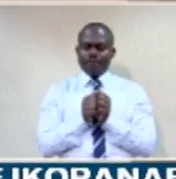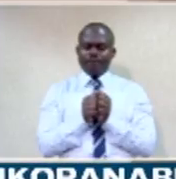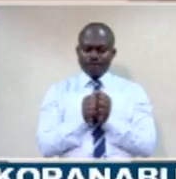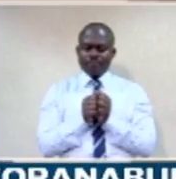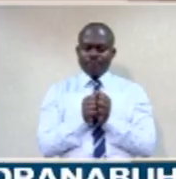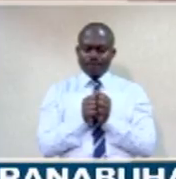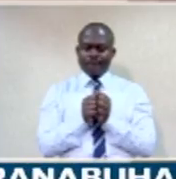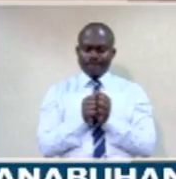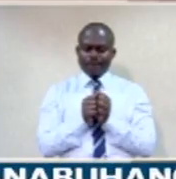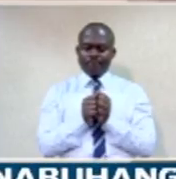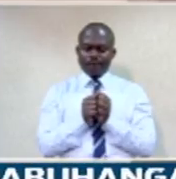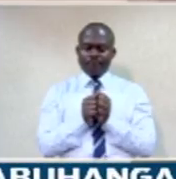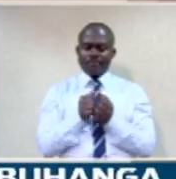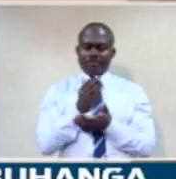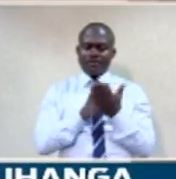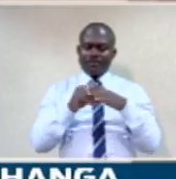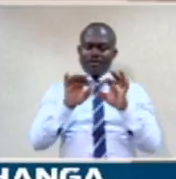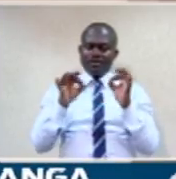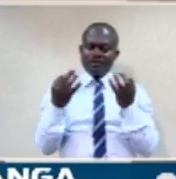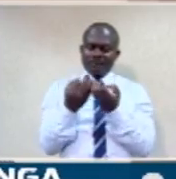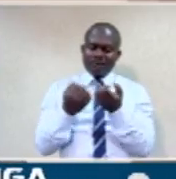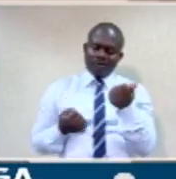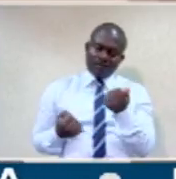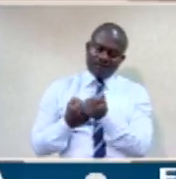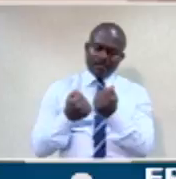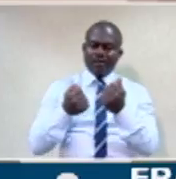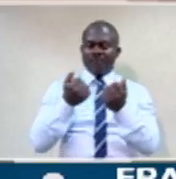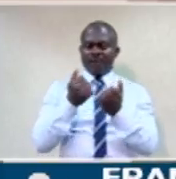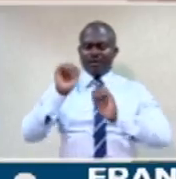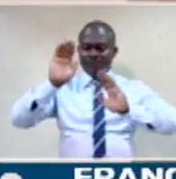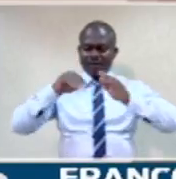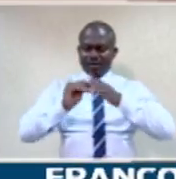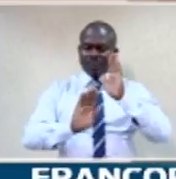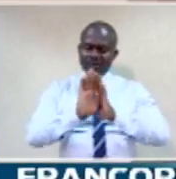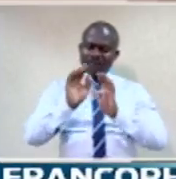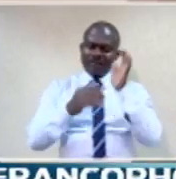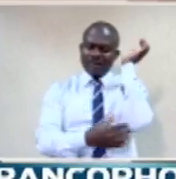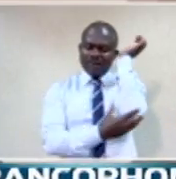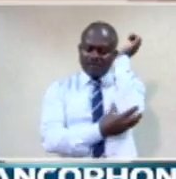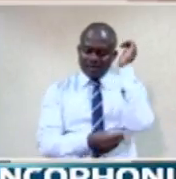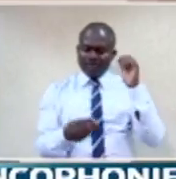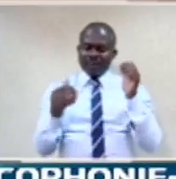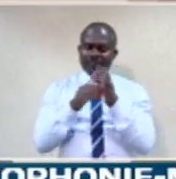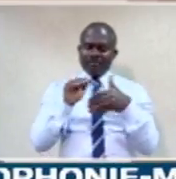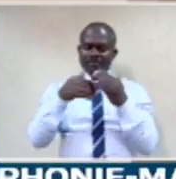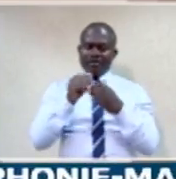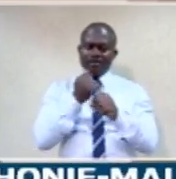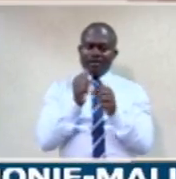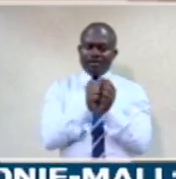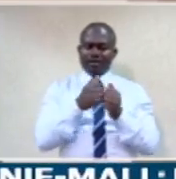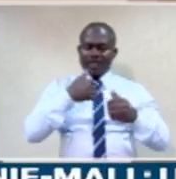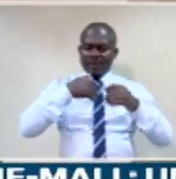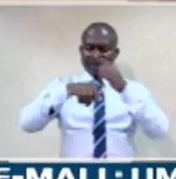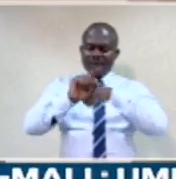poor. Imwe muri iyi miryango twateye inkunga igira uruhare mu guteza imbere abatishoboye, hari ikorana n'abafite